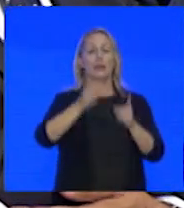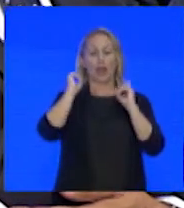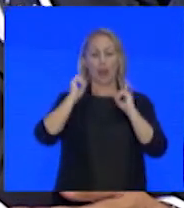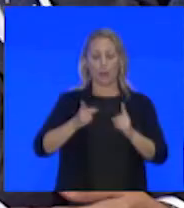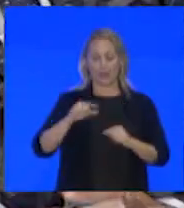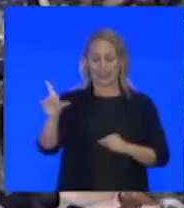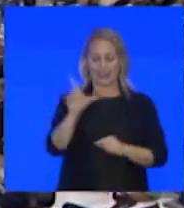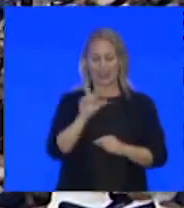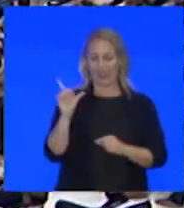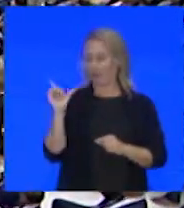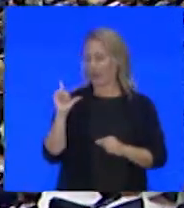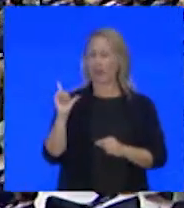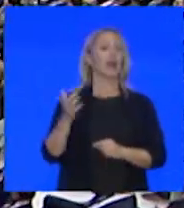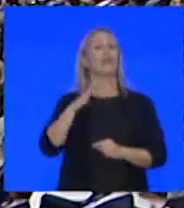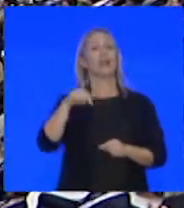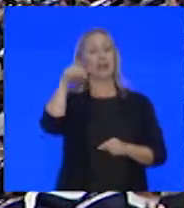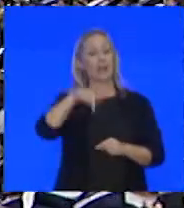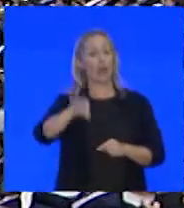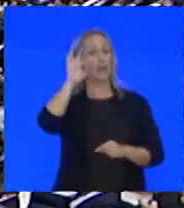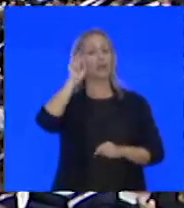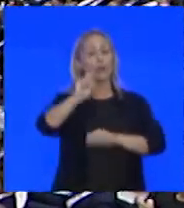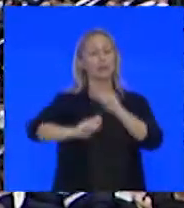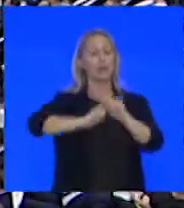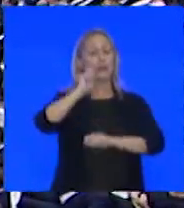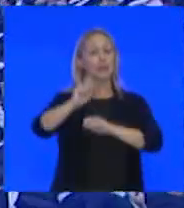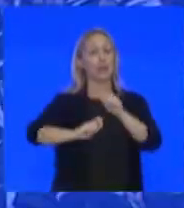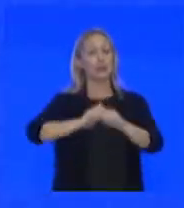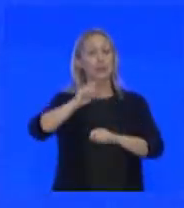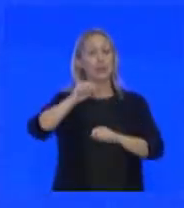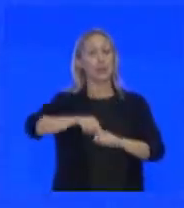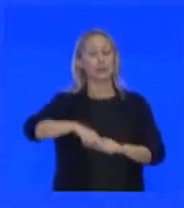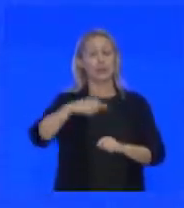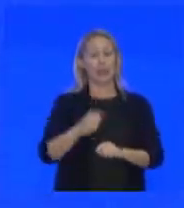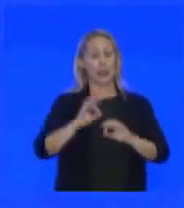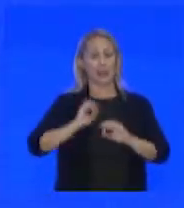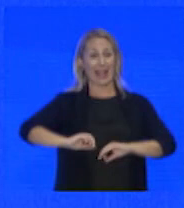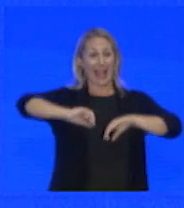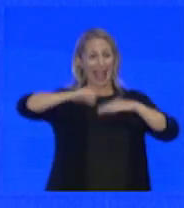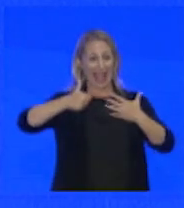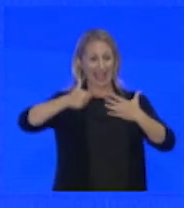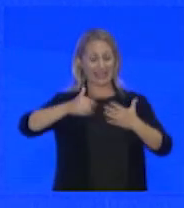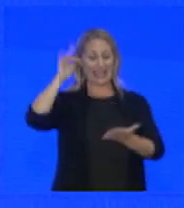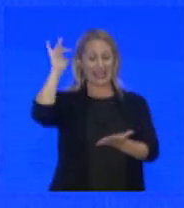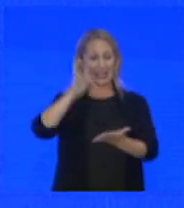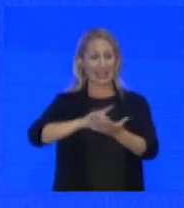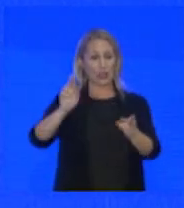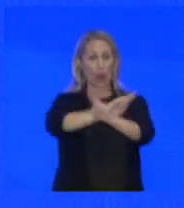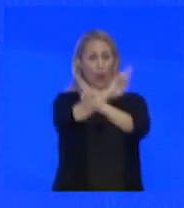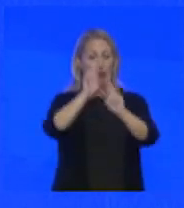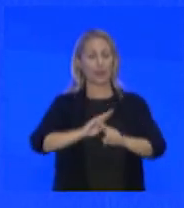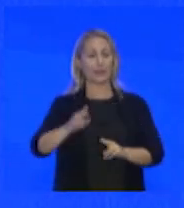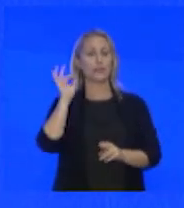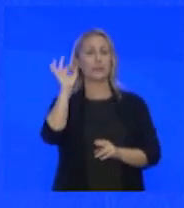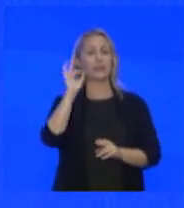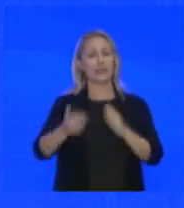Δευτέρα να δημιουργήσει εδώ στη Θεσσαλονίκη το πρώτο από τα 6 διεθνή κέντρα ψηφιακής